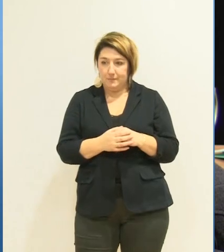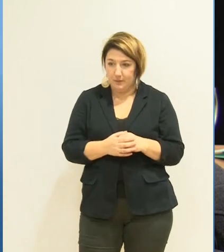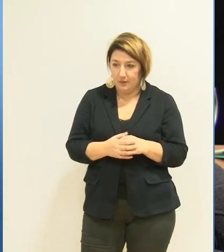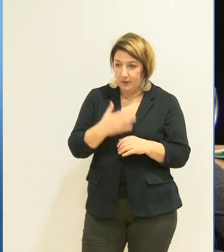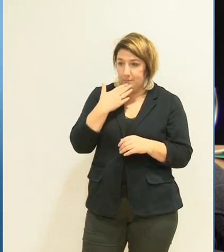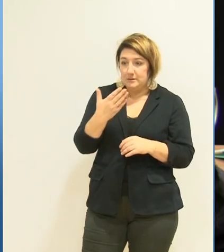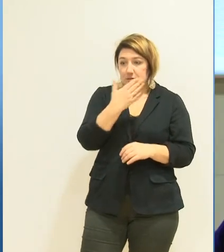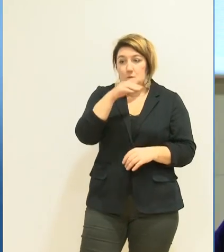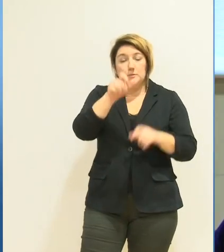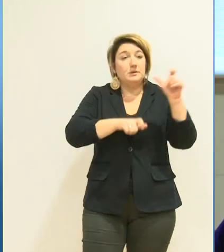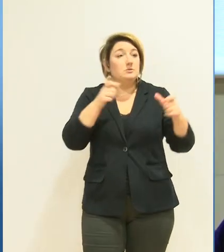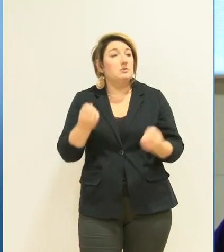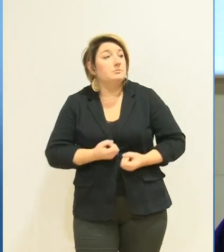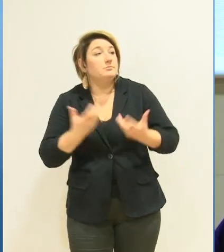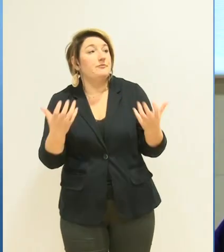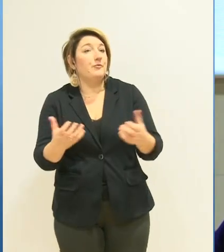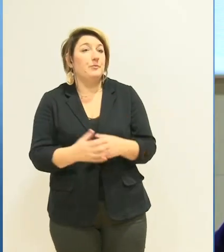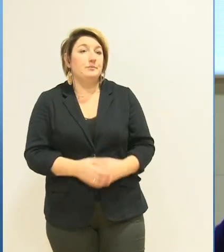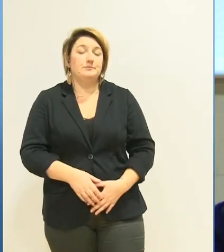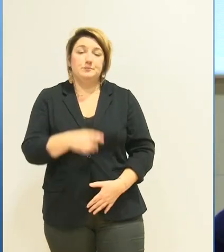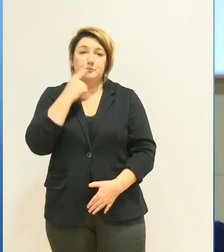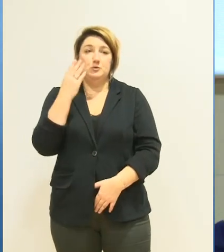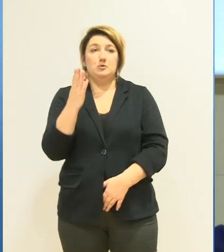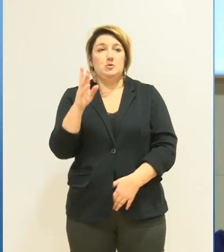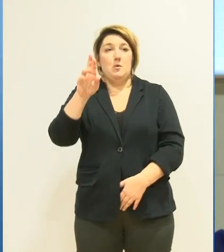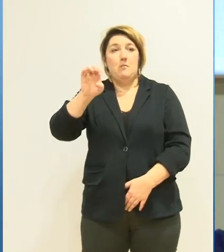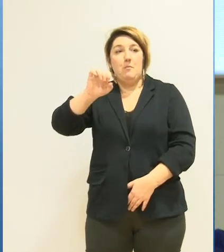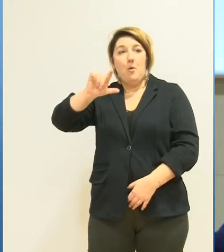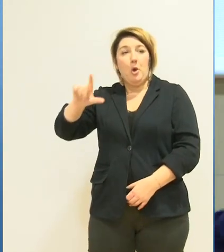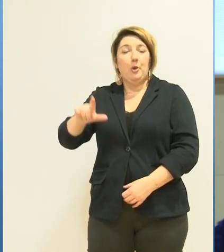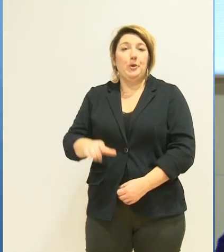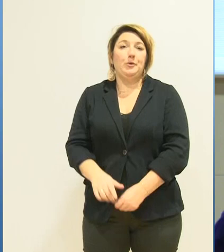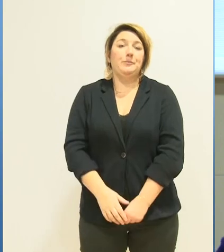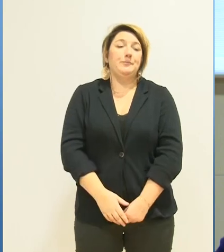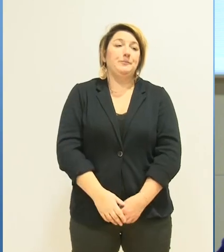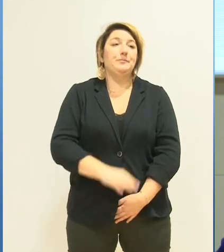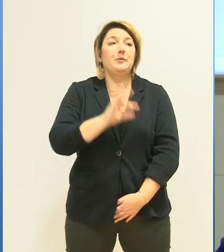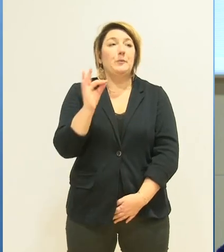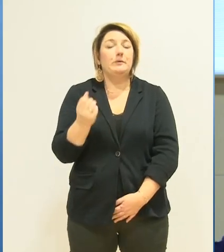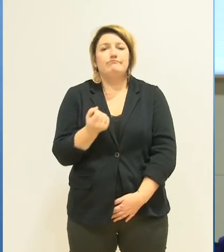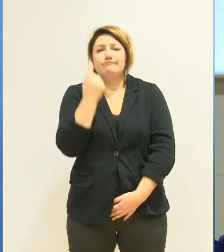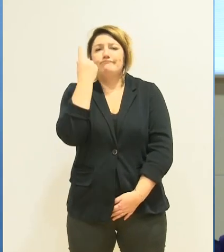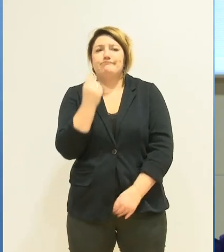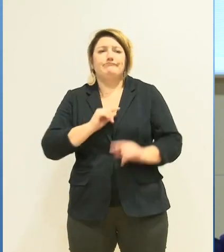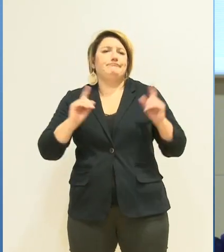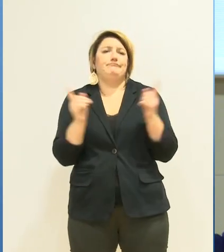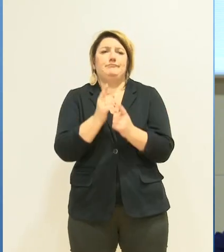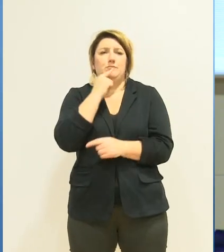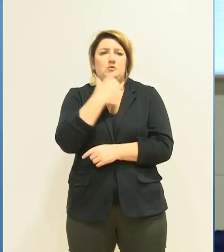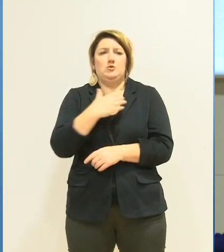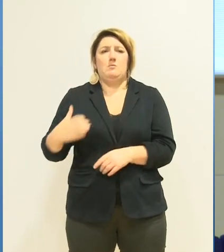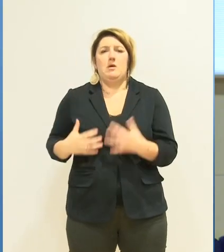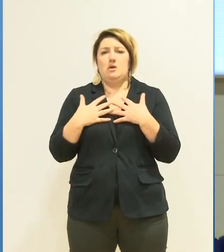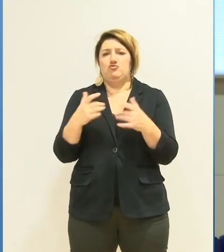merci y at il d'autres interventions monsieur breuil où il très rapidement mais c'est le maire mes chers collègues j' attends